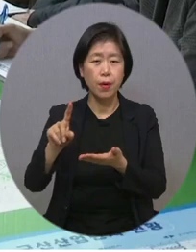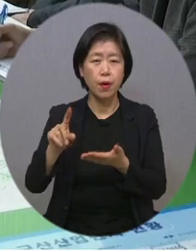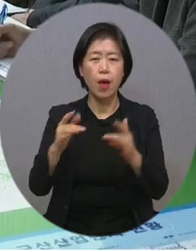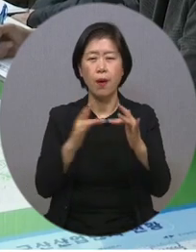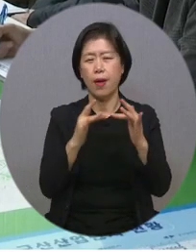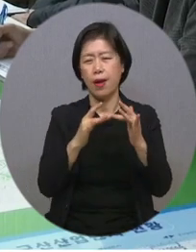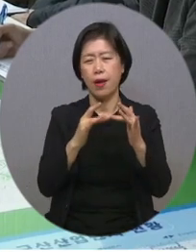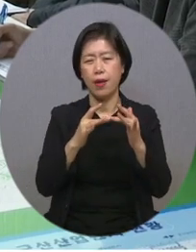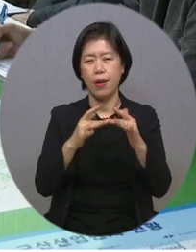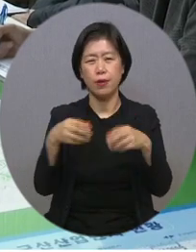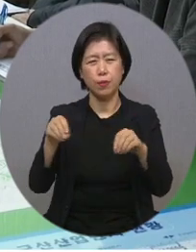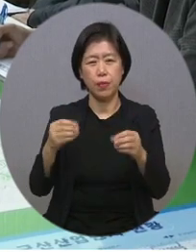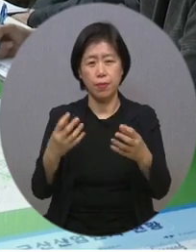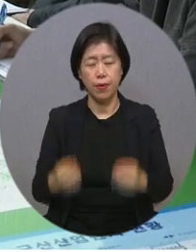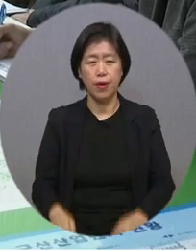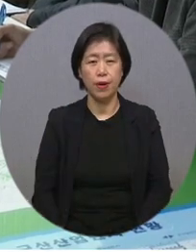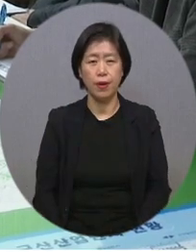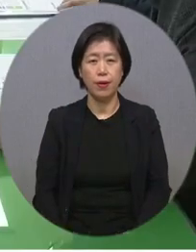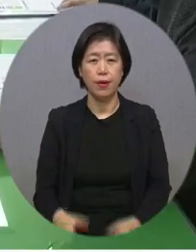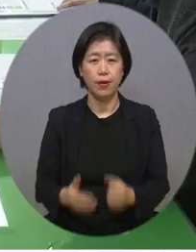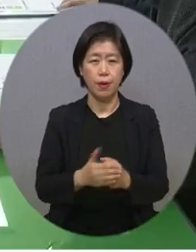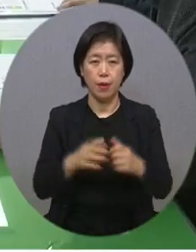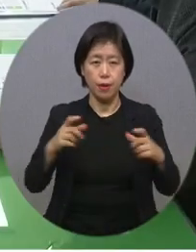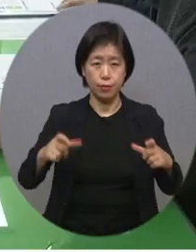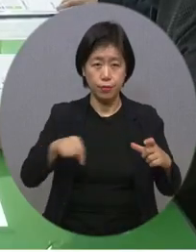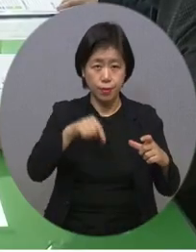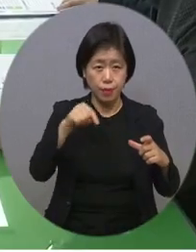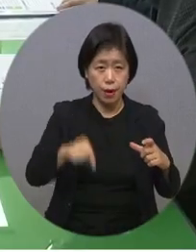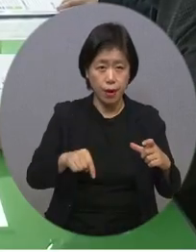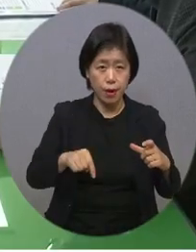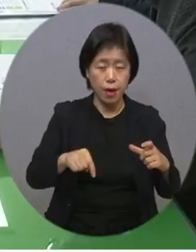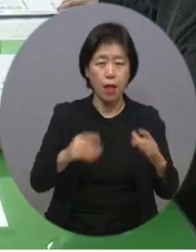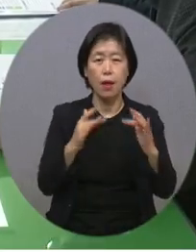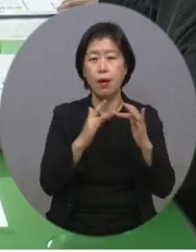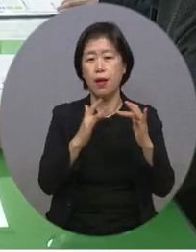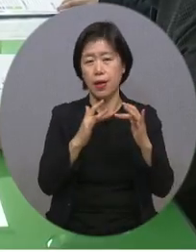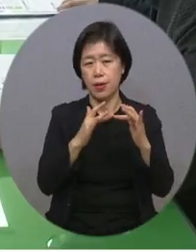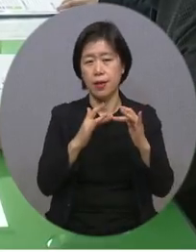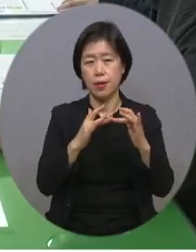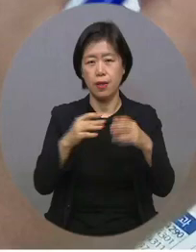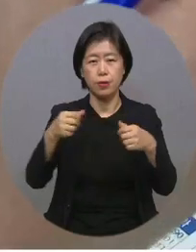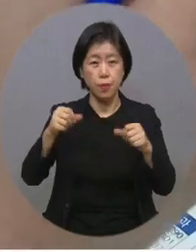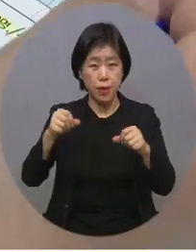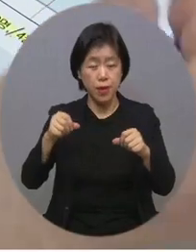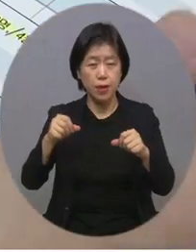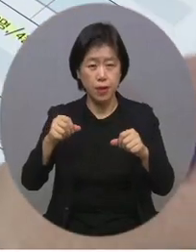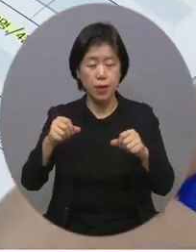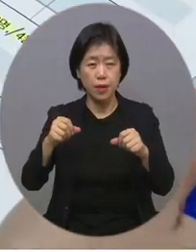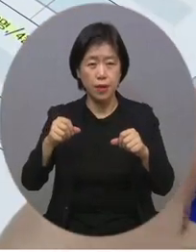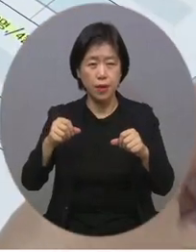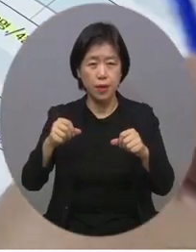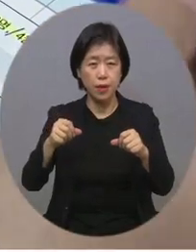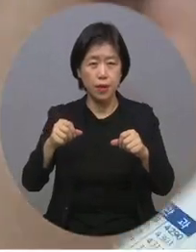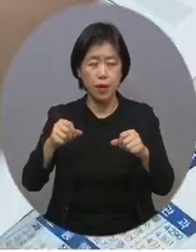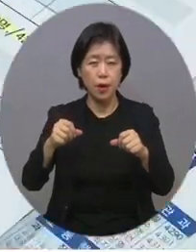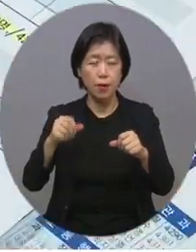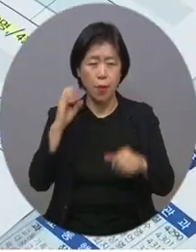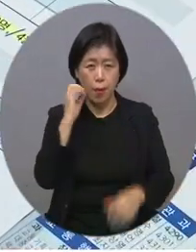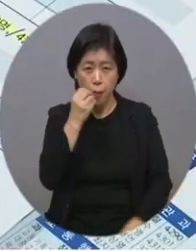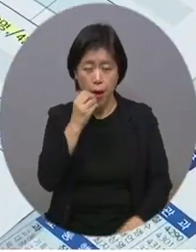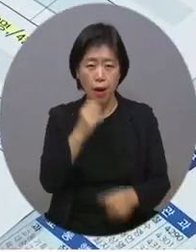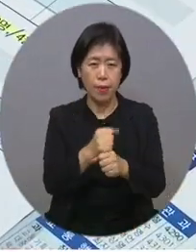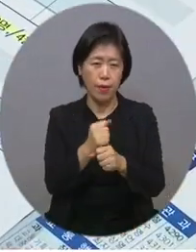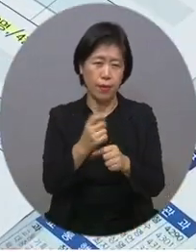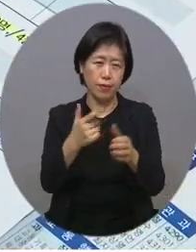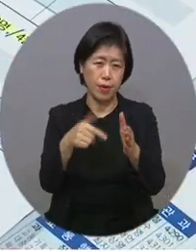우리 지역 내 우리 군산에 온라인 쇼핑 이 플랫폼을 사실 앞으로 구축을 하려고 그래요. 그래서 우리